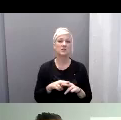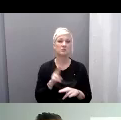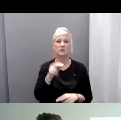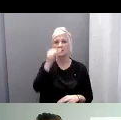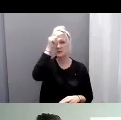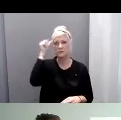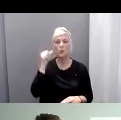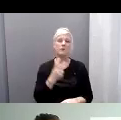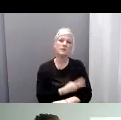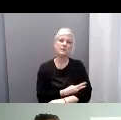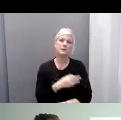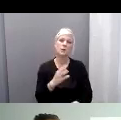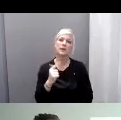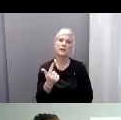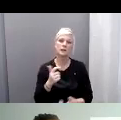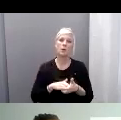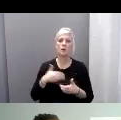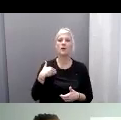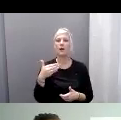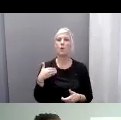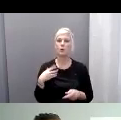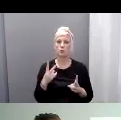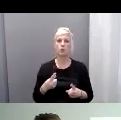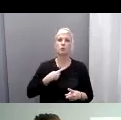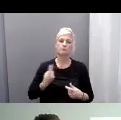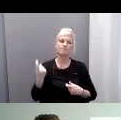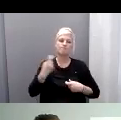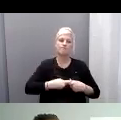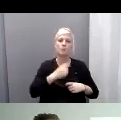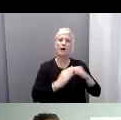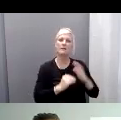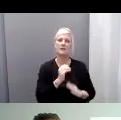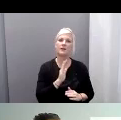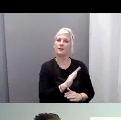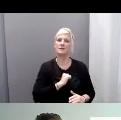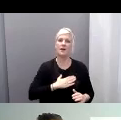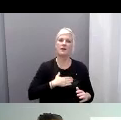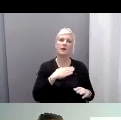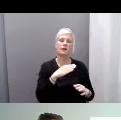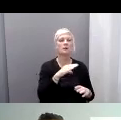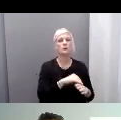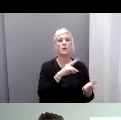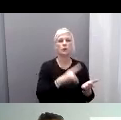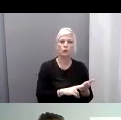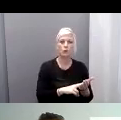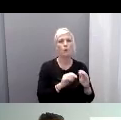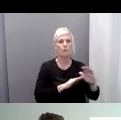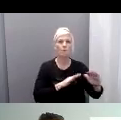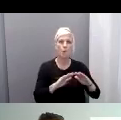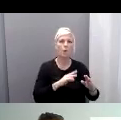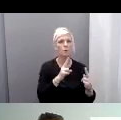för sexualitet och relationer när det är så mycket som handlar om att hantera det här med vårdkontakter och sitt